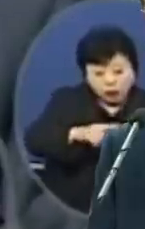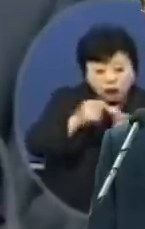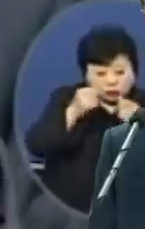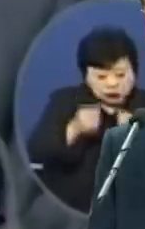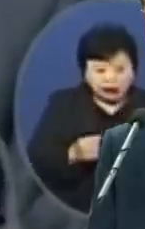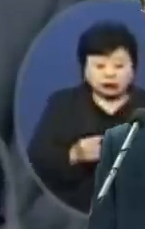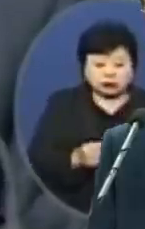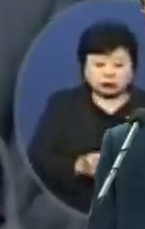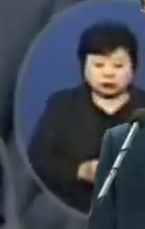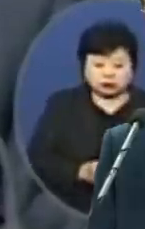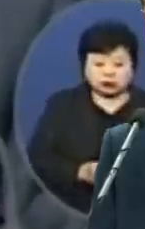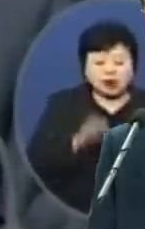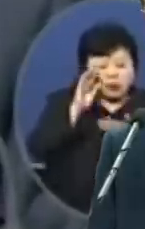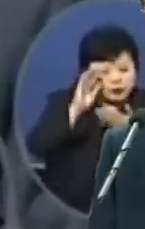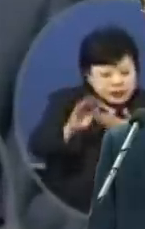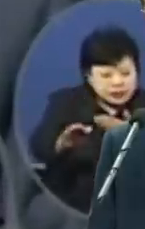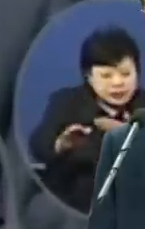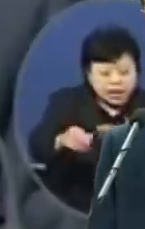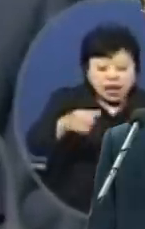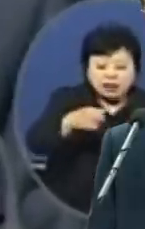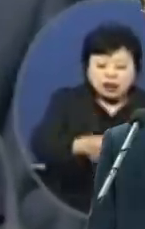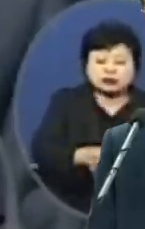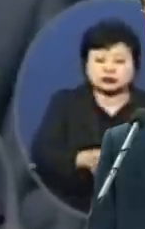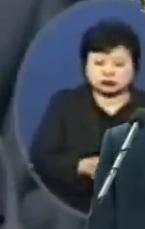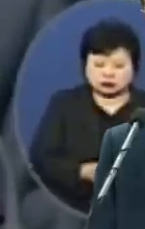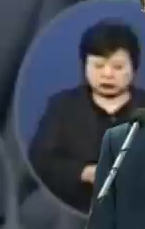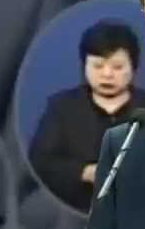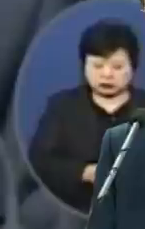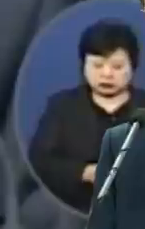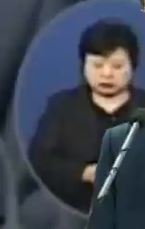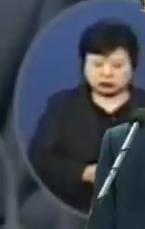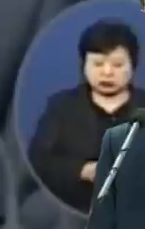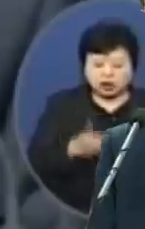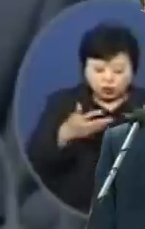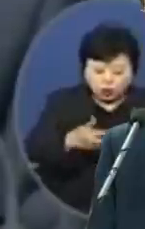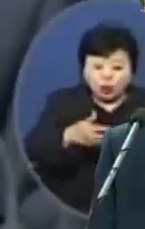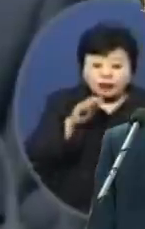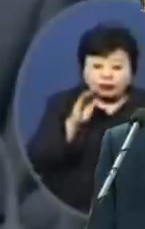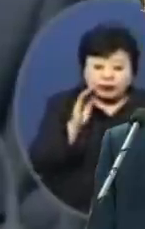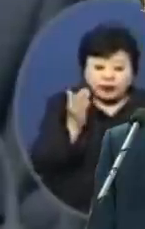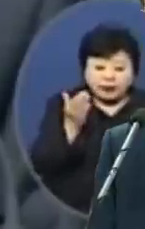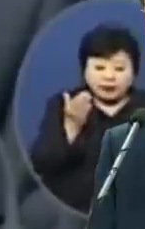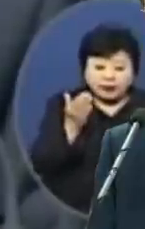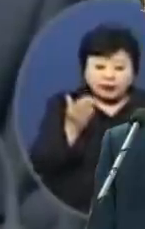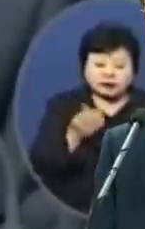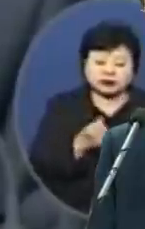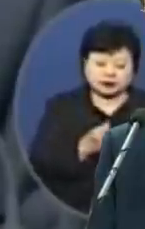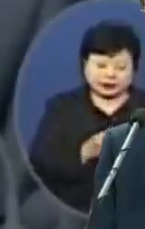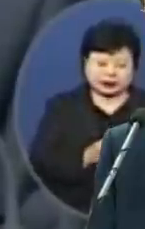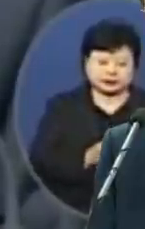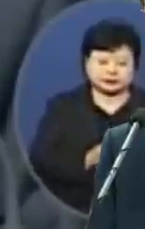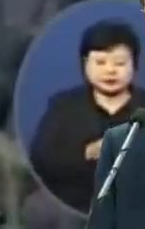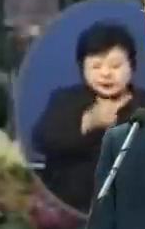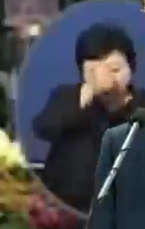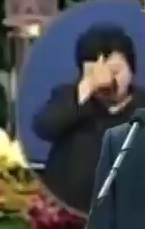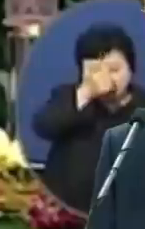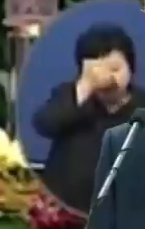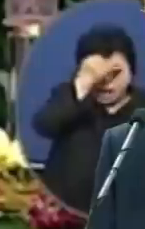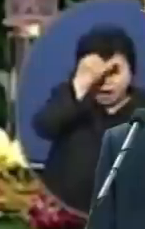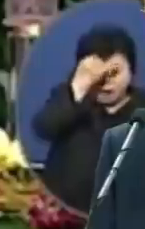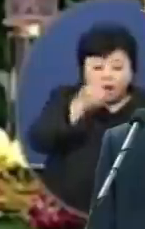것은 여러분 미래를 결정하는 절대적인 요건이 되는 것입니다. 그러므로 아담과